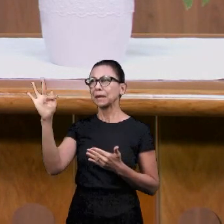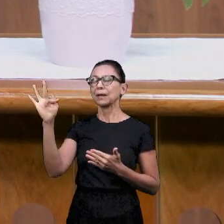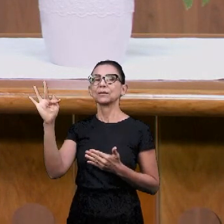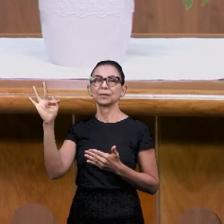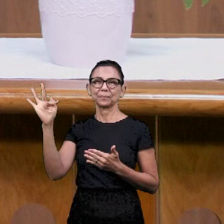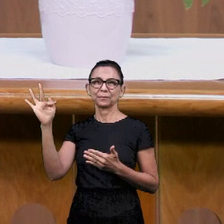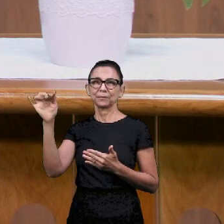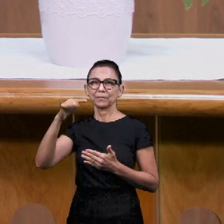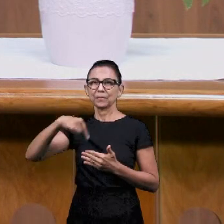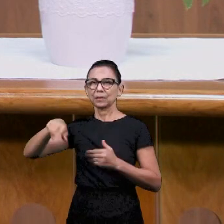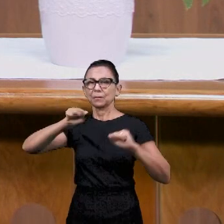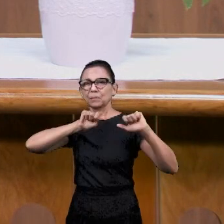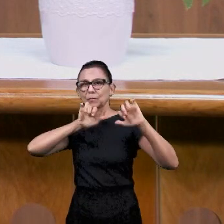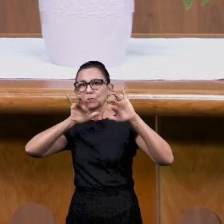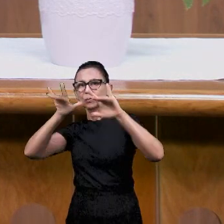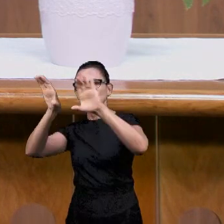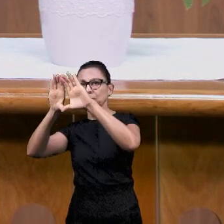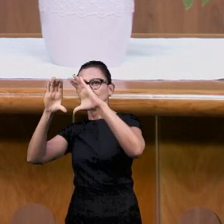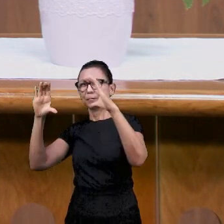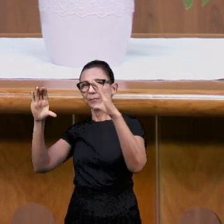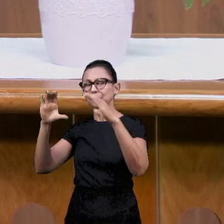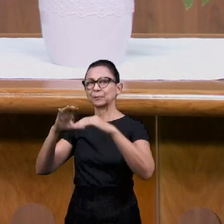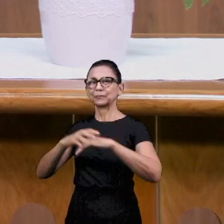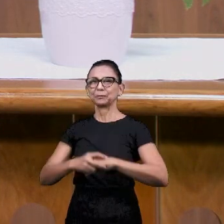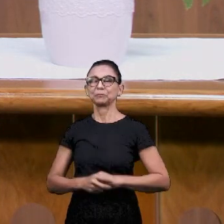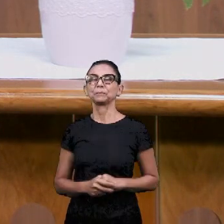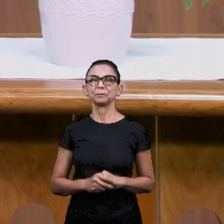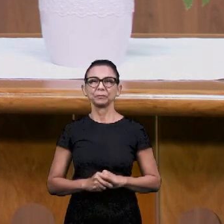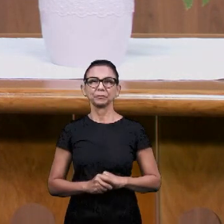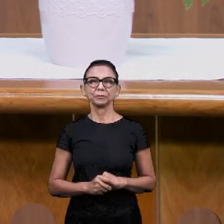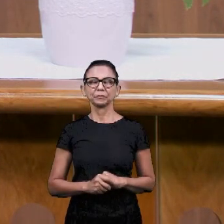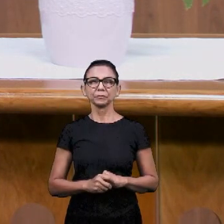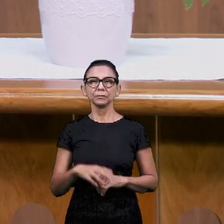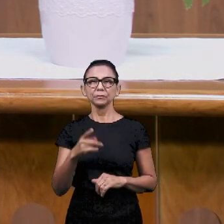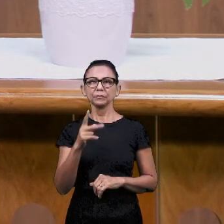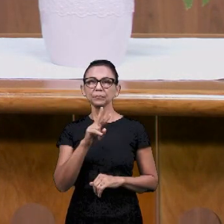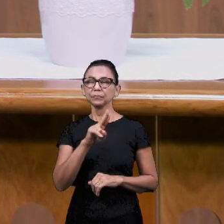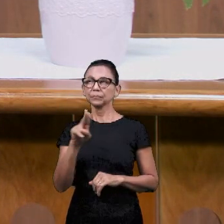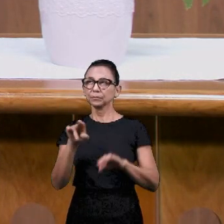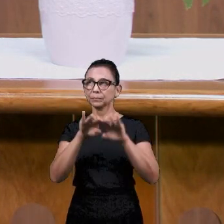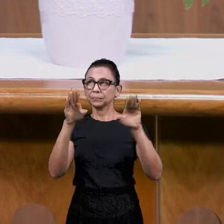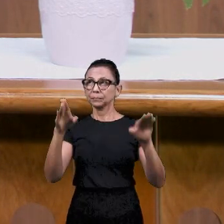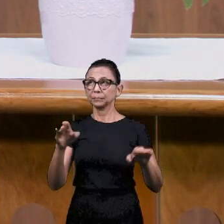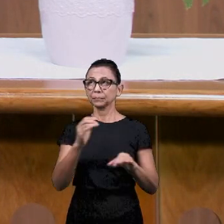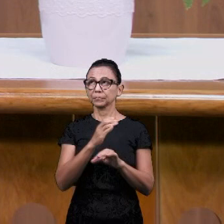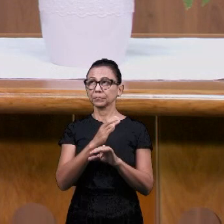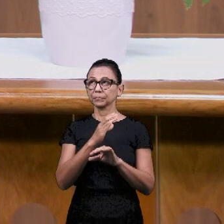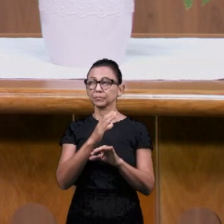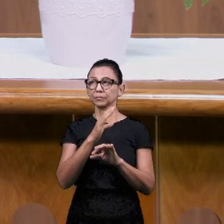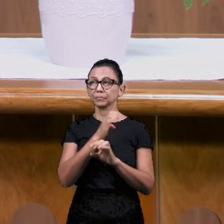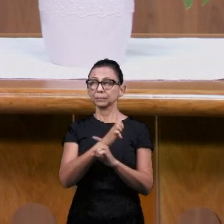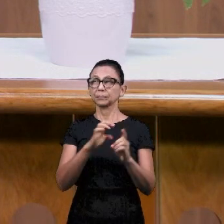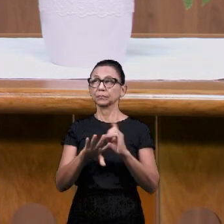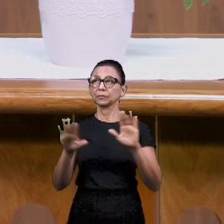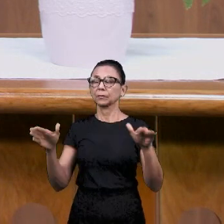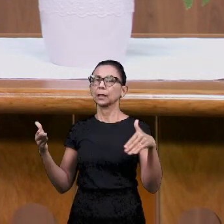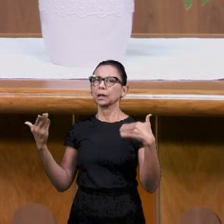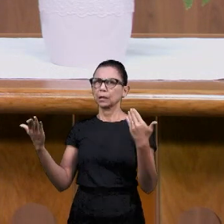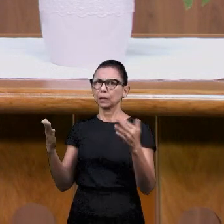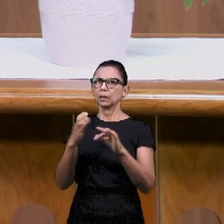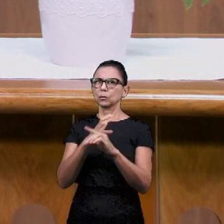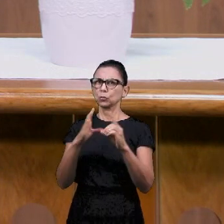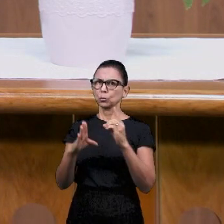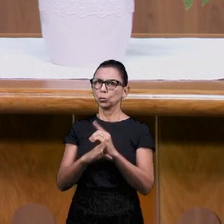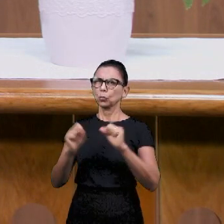son Église. Nous te louons, nous te glorifions. Et maintenant, sur ton autel, nous remettons sur cette période notre école biblique